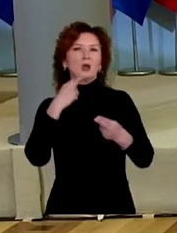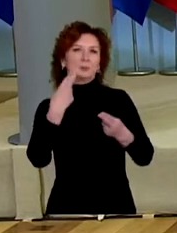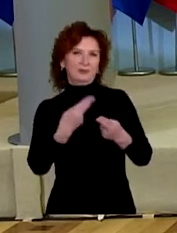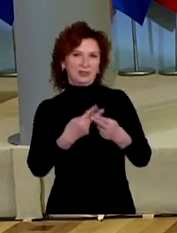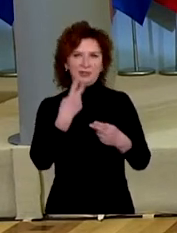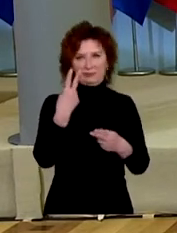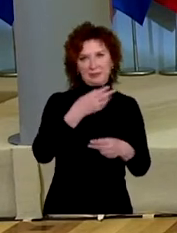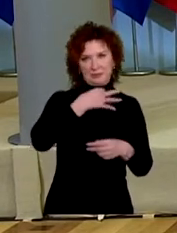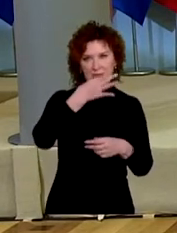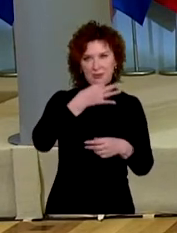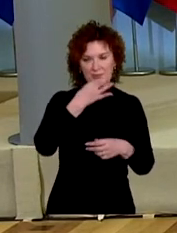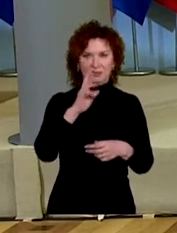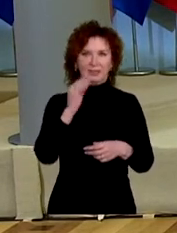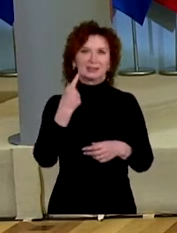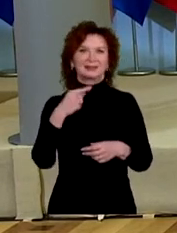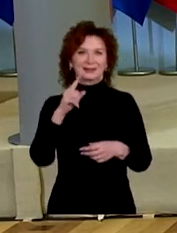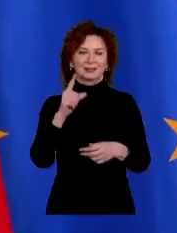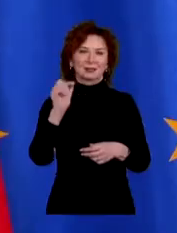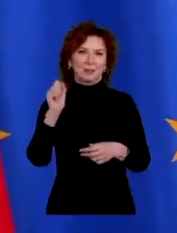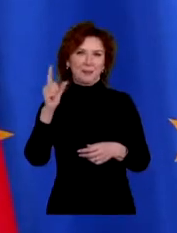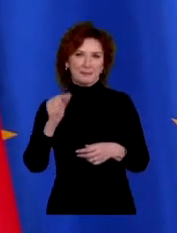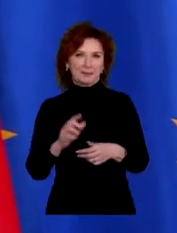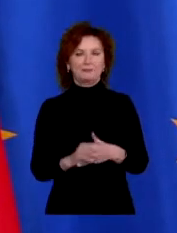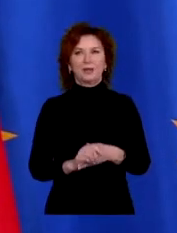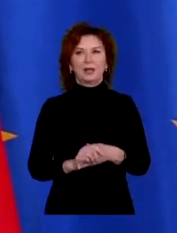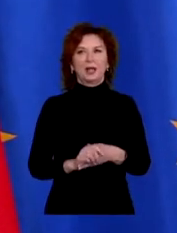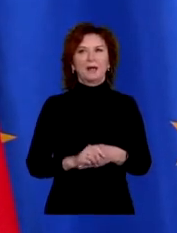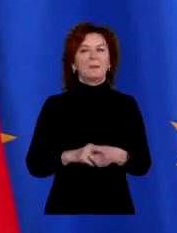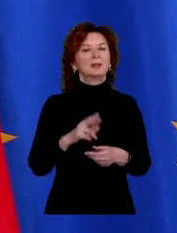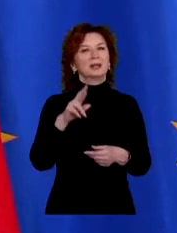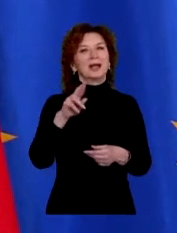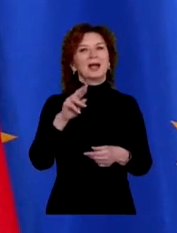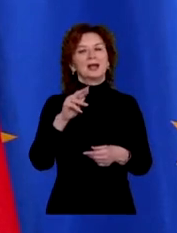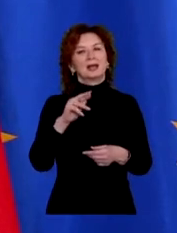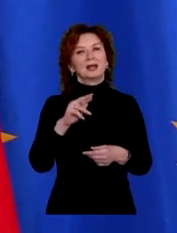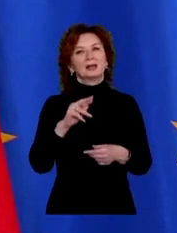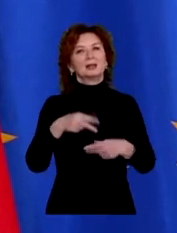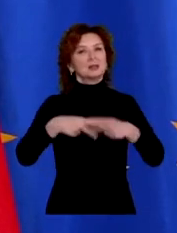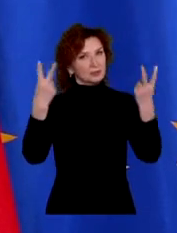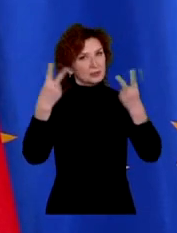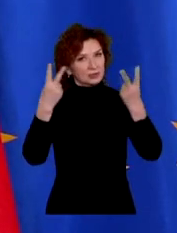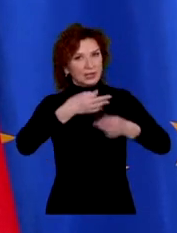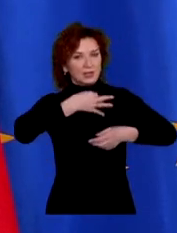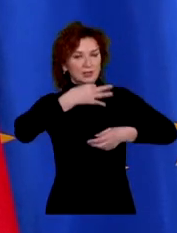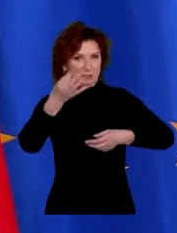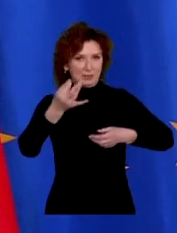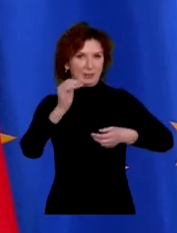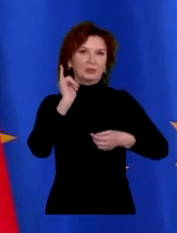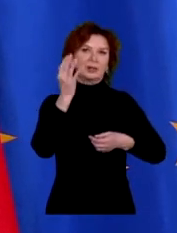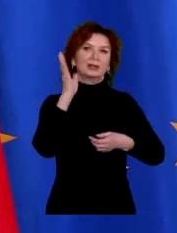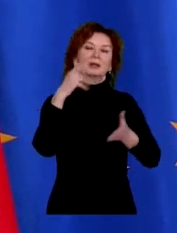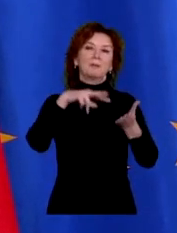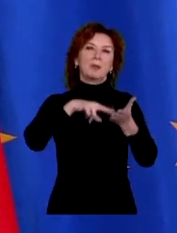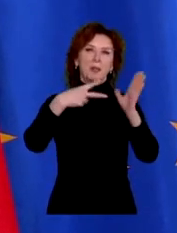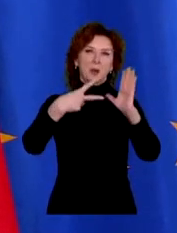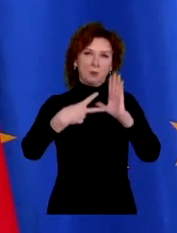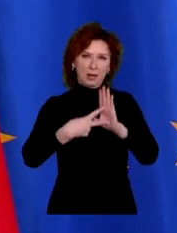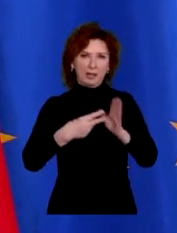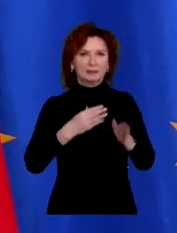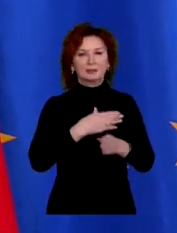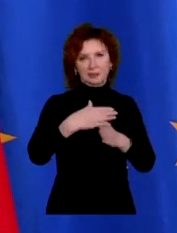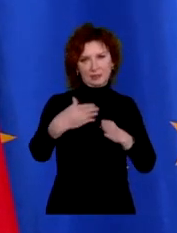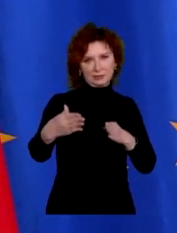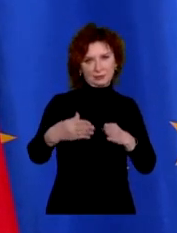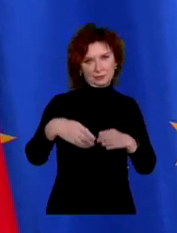tą moją wcześniejszą odpowiedź. Pan redaktor pytał o plany na dalszy ciąg naszej prezydencji, bo rzeczywiście ona potrwa do końca czerwca